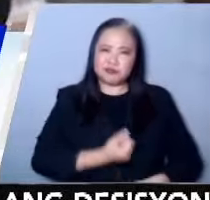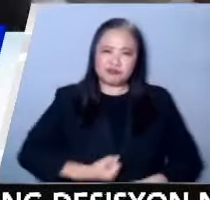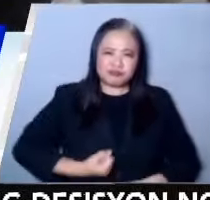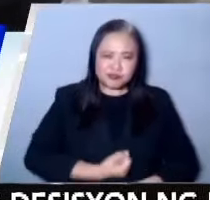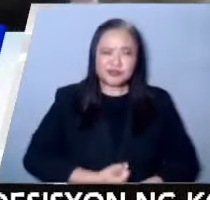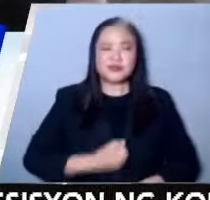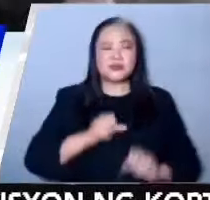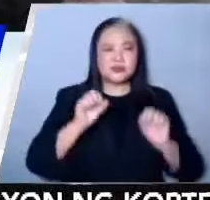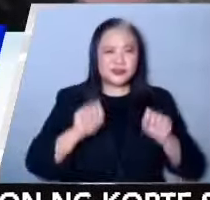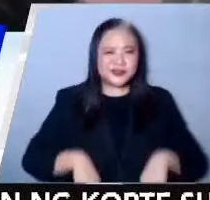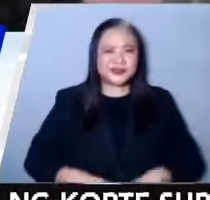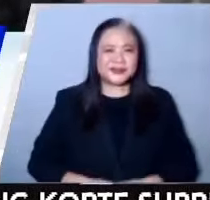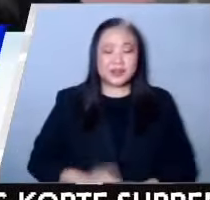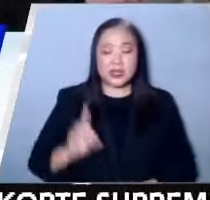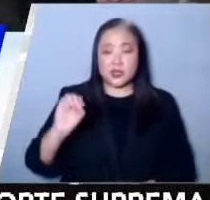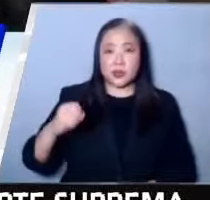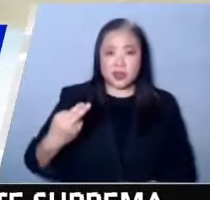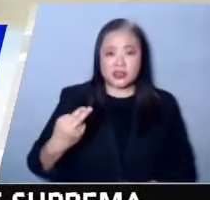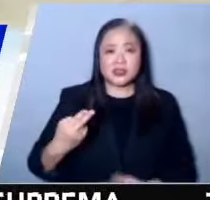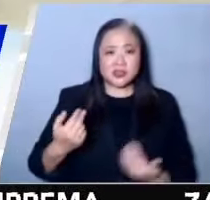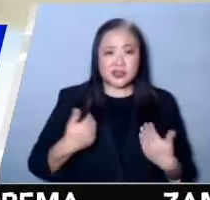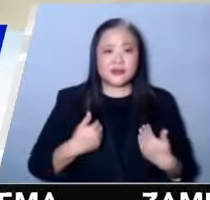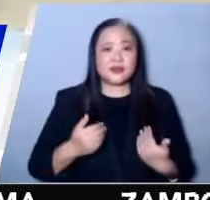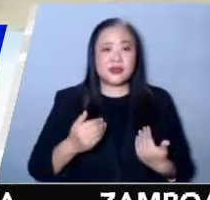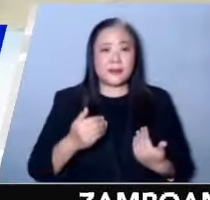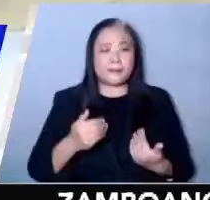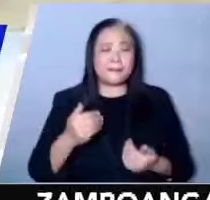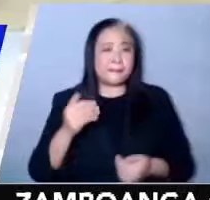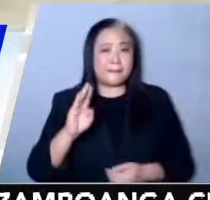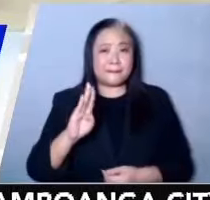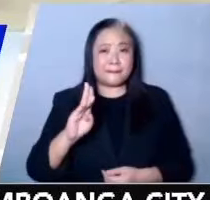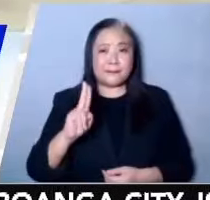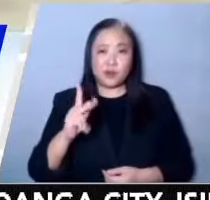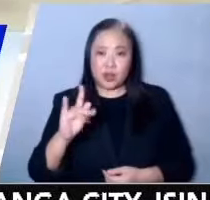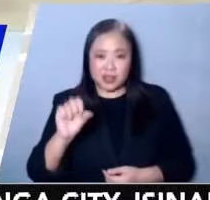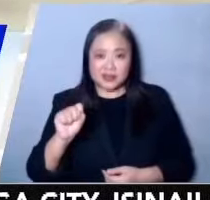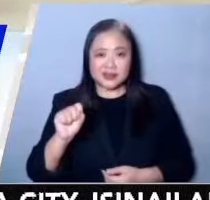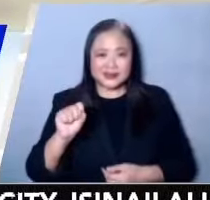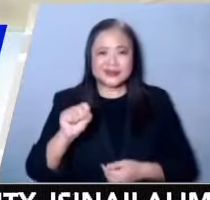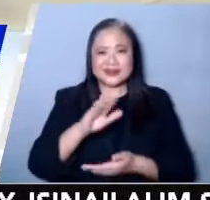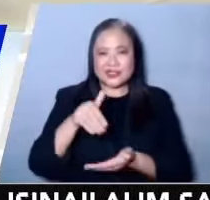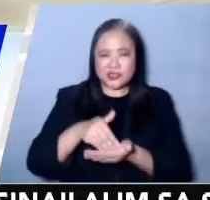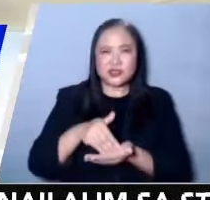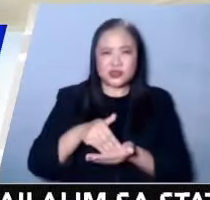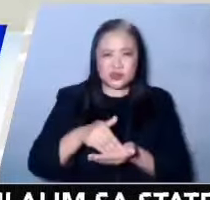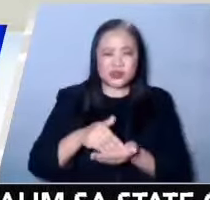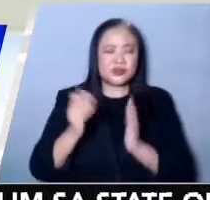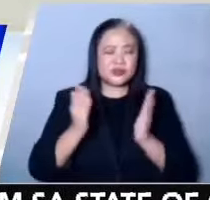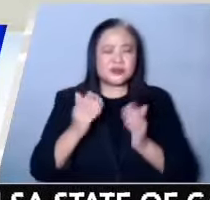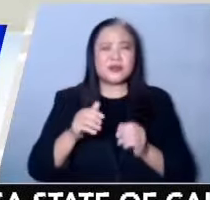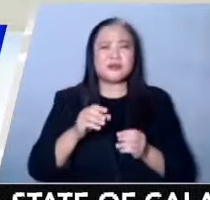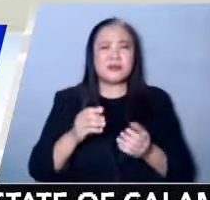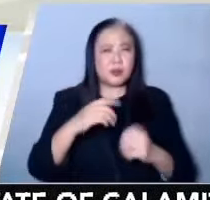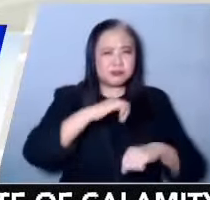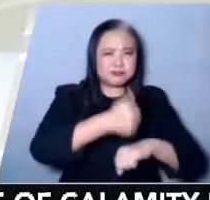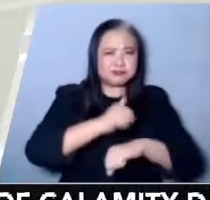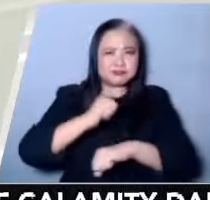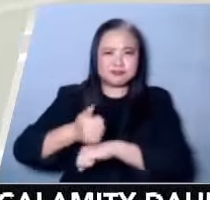halos 30 bukas facility pa ang planong itayo ng gobyerno sa iba't ibang bahagi ng bansa.